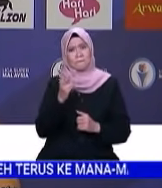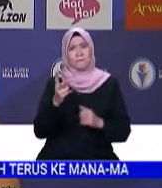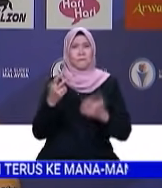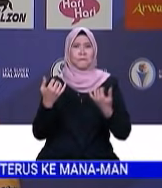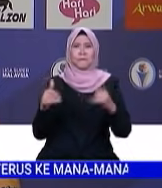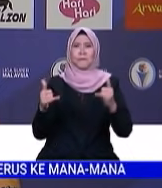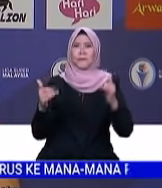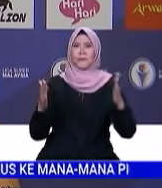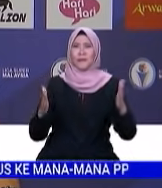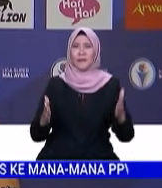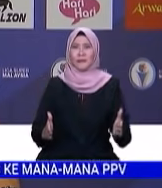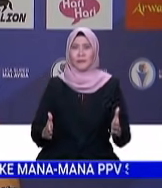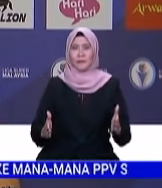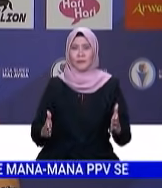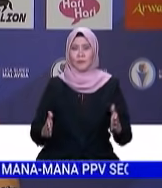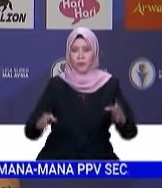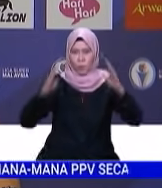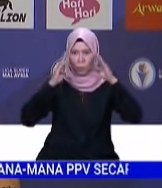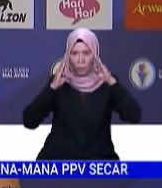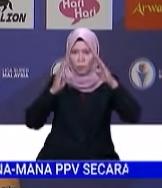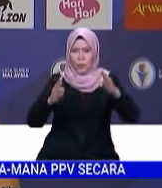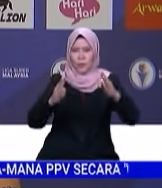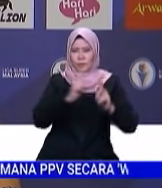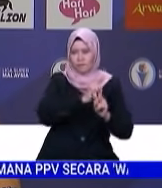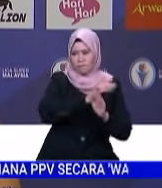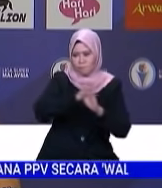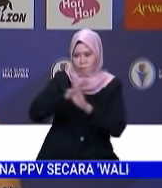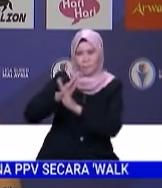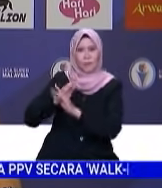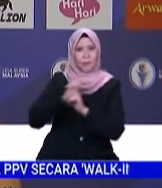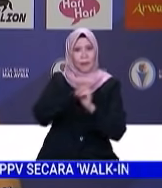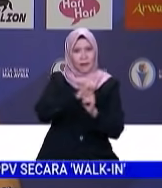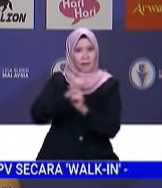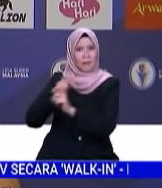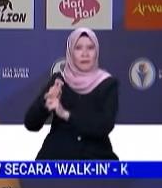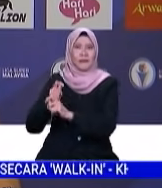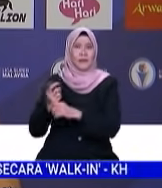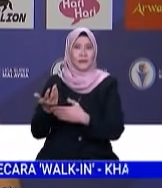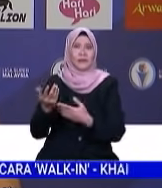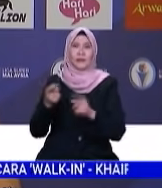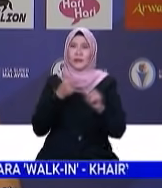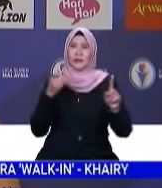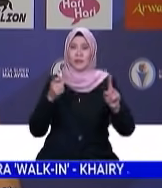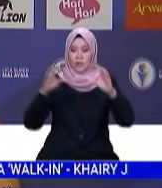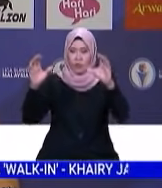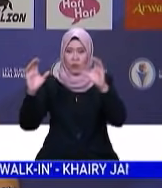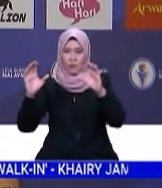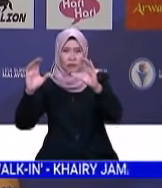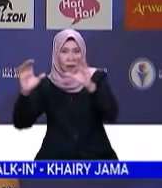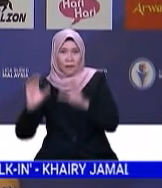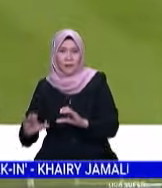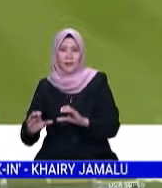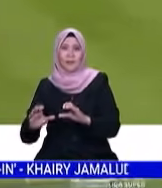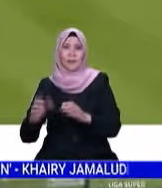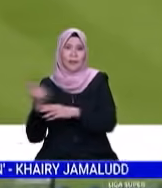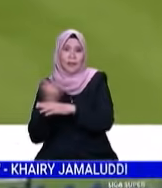pemain-pemain lebih tumpukan untuk bertahan daripada kita bermain corak yang sepatutnya kita main.